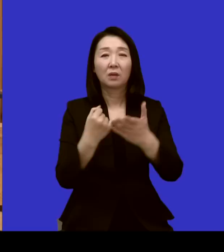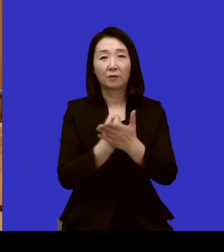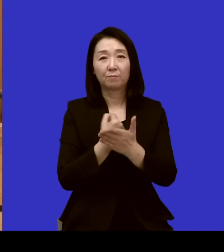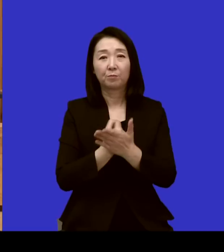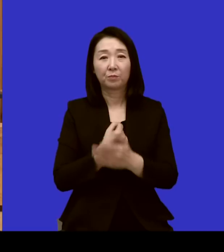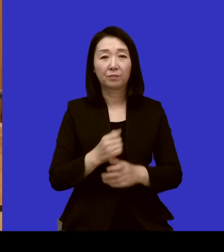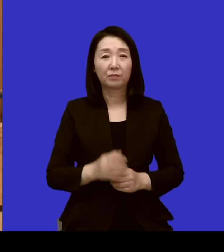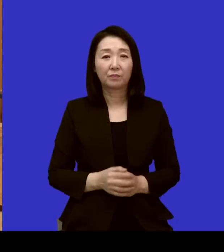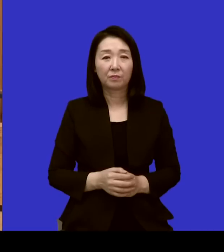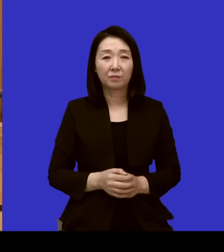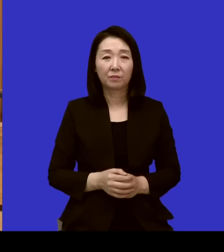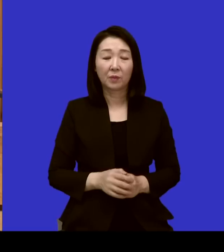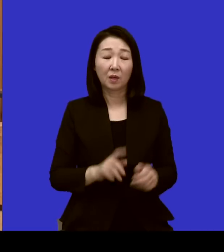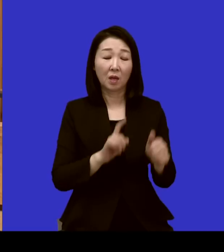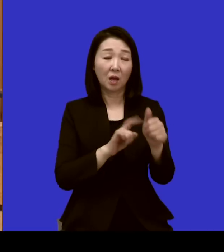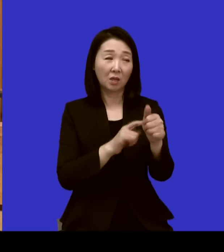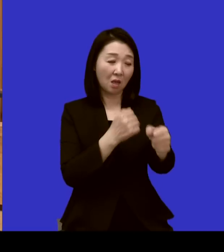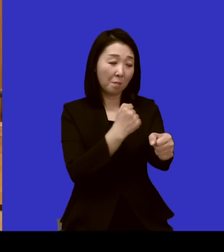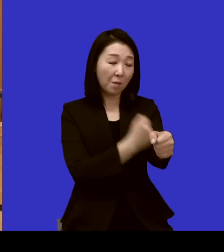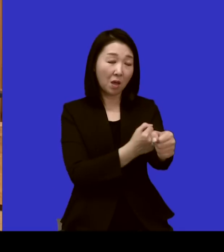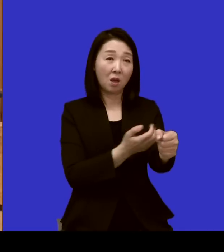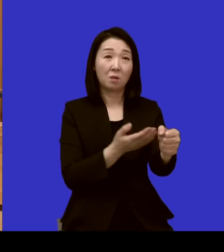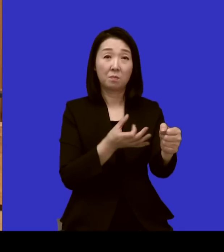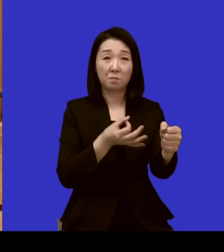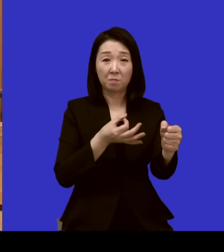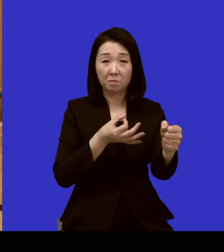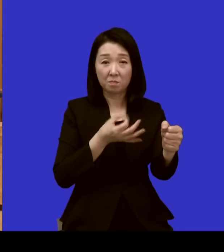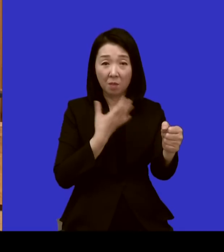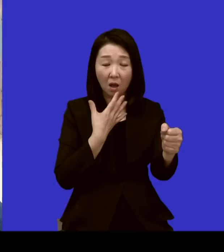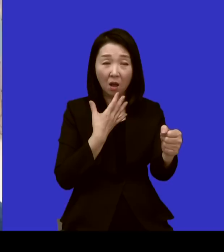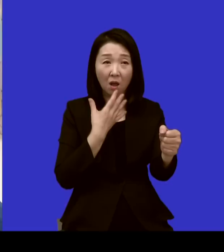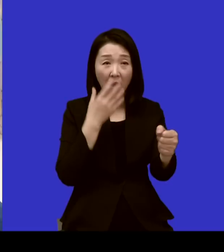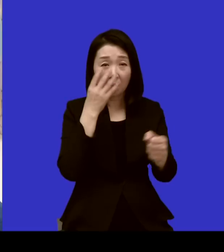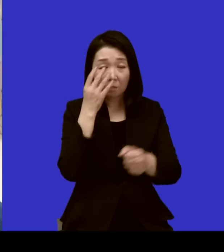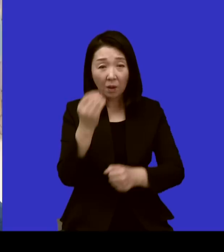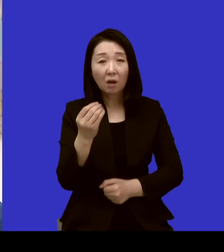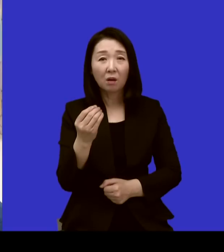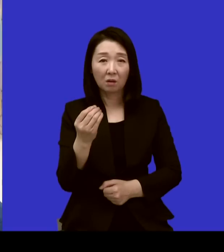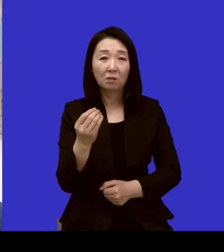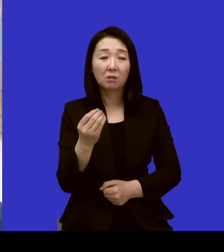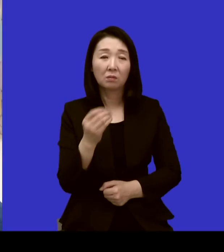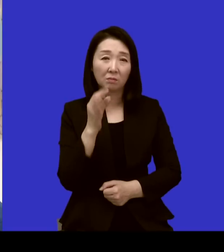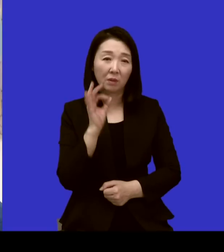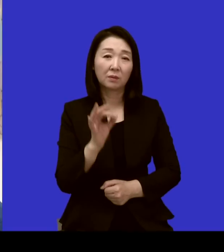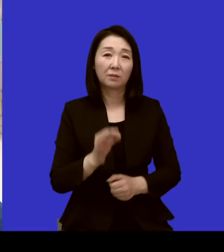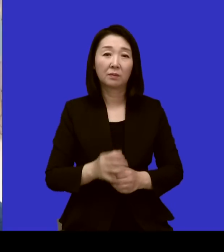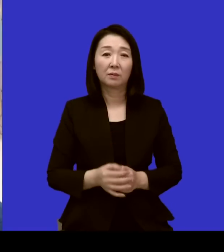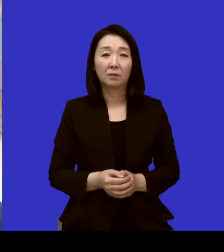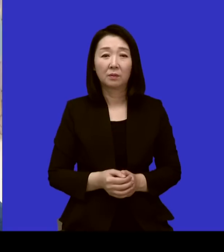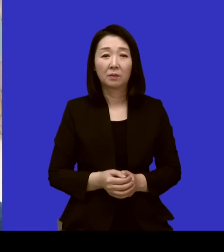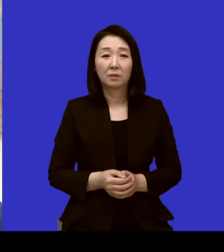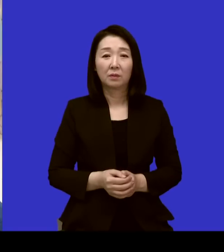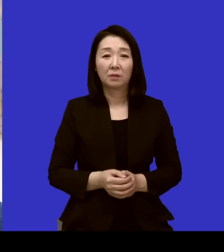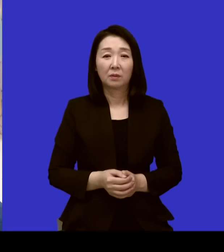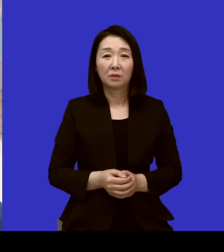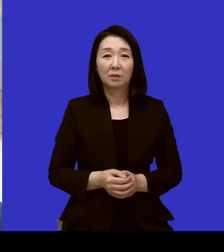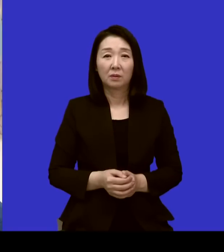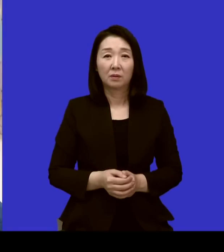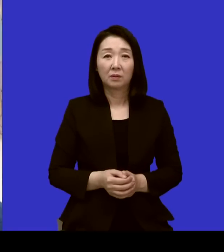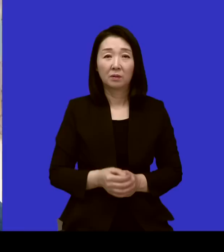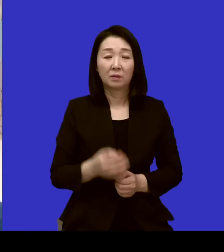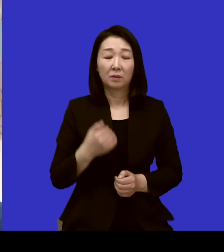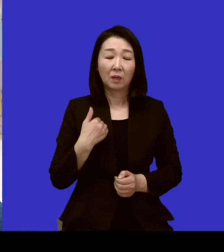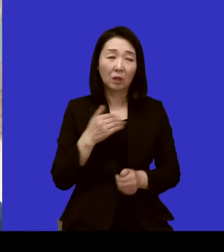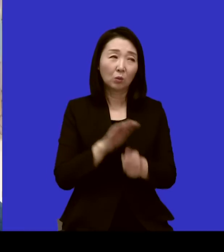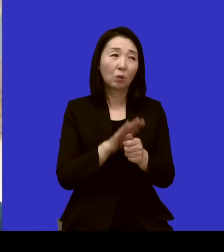안타까운 점. 아이들이 뭐 일이었어요. 마약 같은 것을 복용하는 걸 직접 목격하기도 하셨어요? 네, 그렇죠. 이제 그게 너무 안타까웠고 네. 제가 근데 돌이킬 수 있는